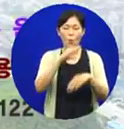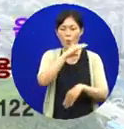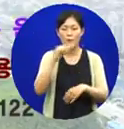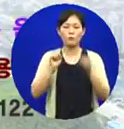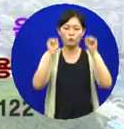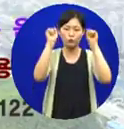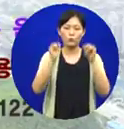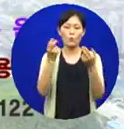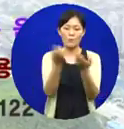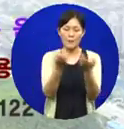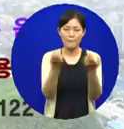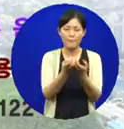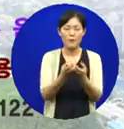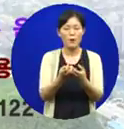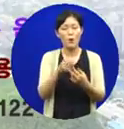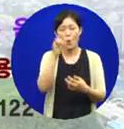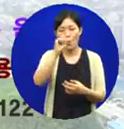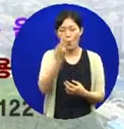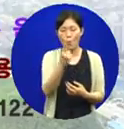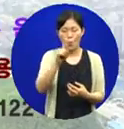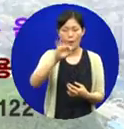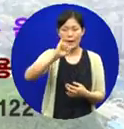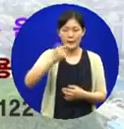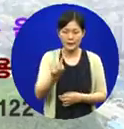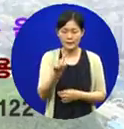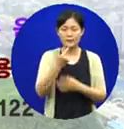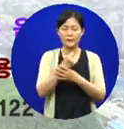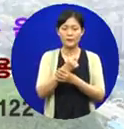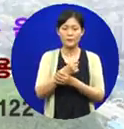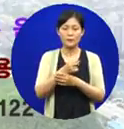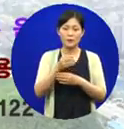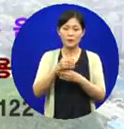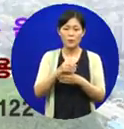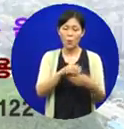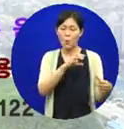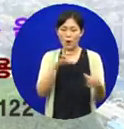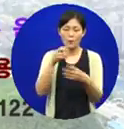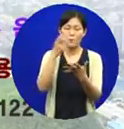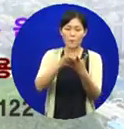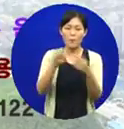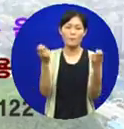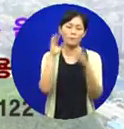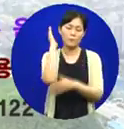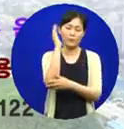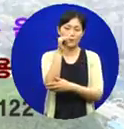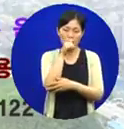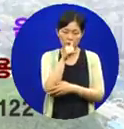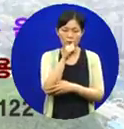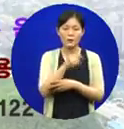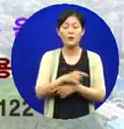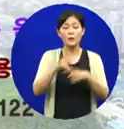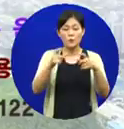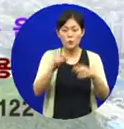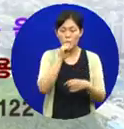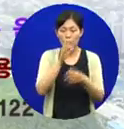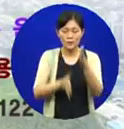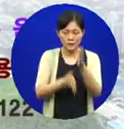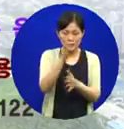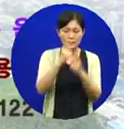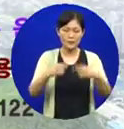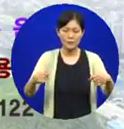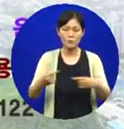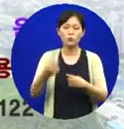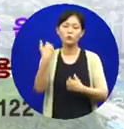위한 올바른 운동법, 27일에는 와인 전문가를 초청해 와인 활용법을 강연합니다. 관내 직장인 또는